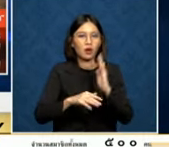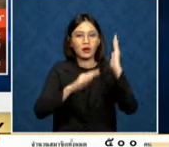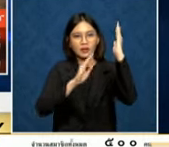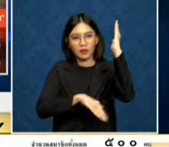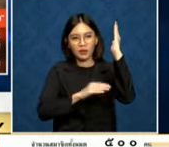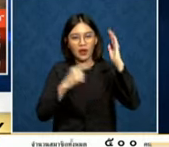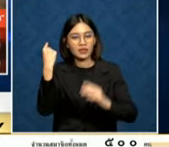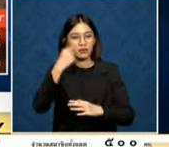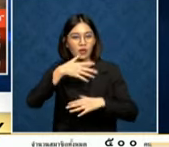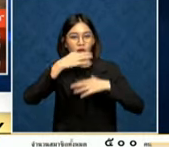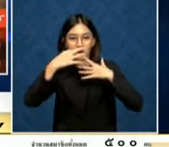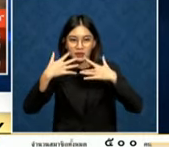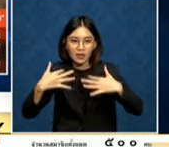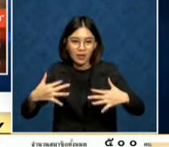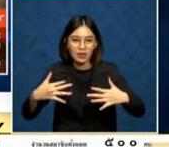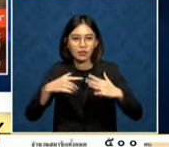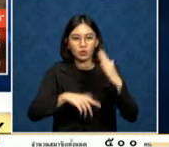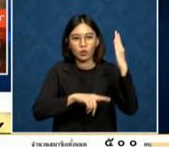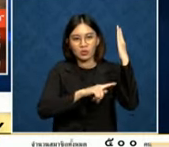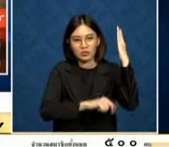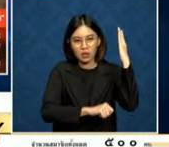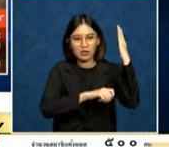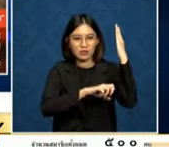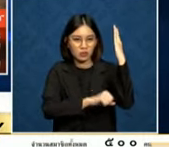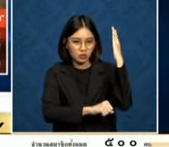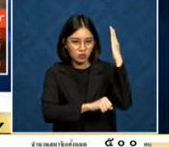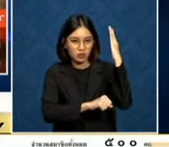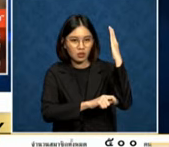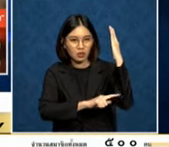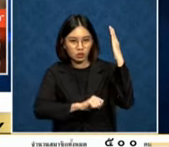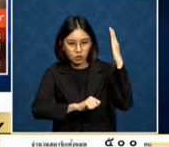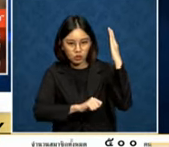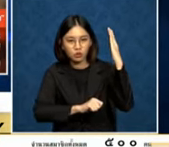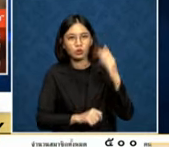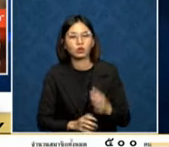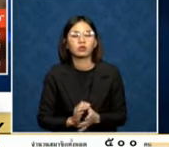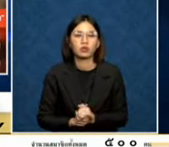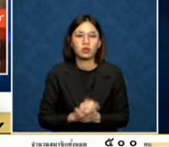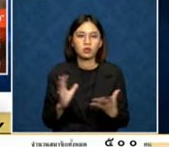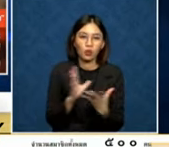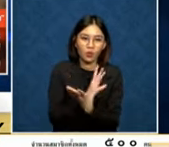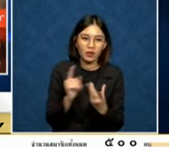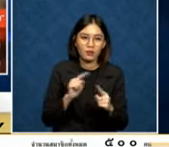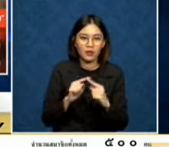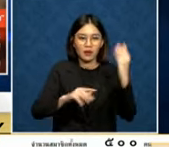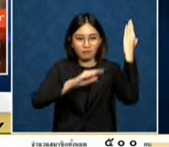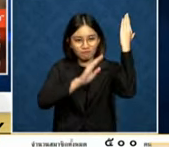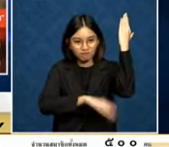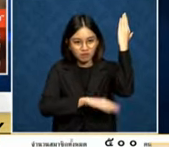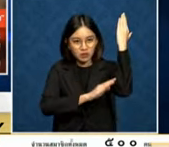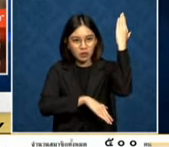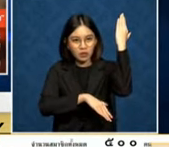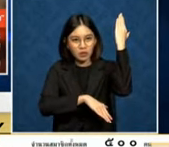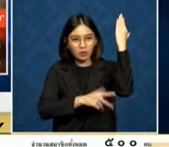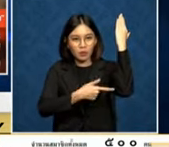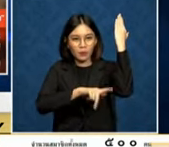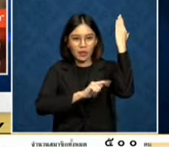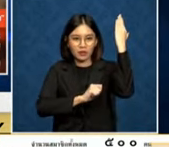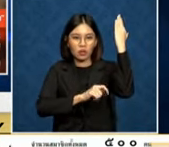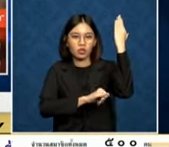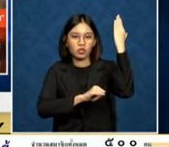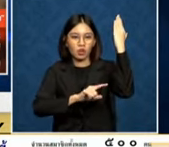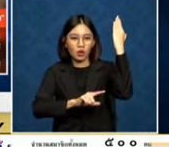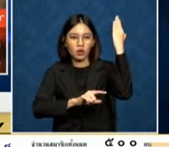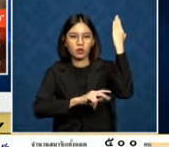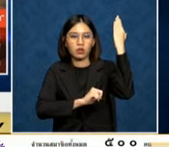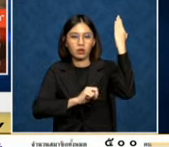ใต้ท่องเที่ยวอันดามันนะคะในเมืองตังเมืองสตูลหรือเยือนเสน่ห์แห่งพหุวัฒนธรรมนะคะในใต้สุดของประเทศไทยในปัตตานียะลาและ